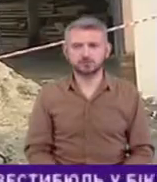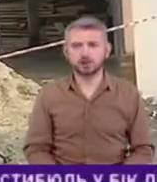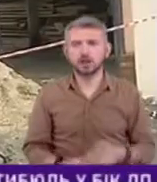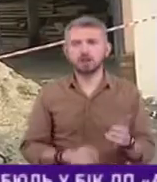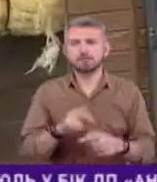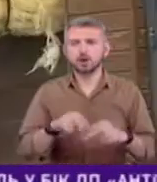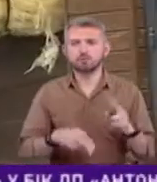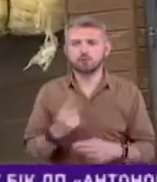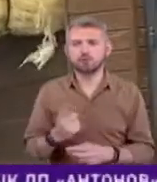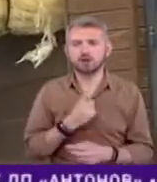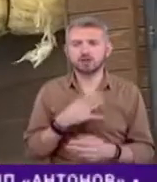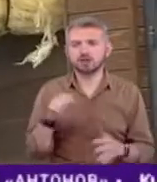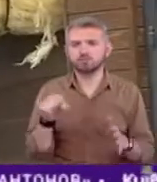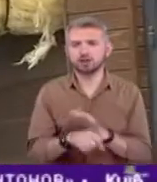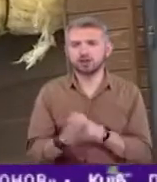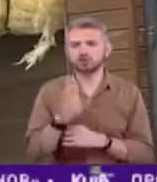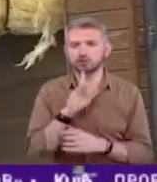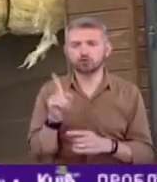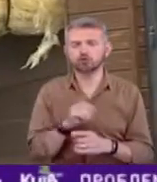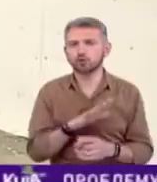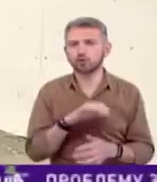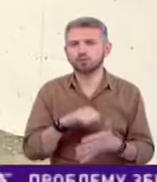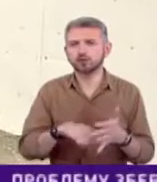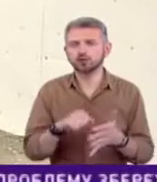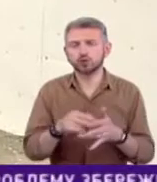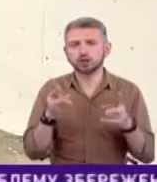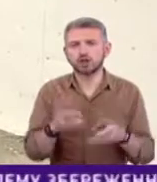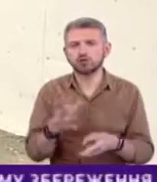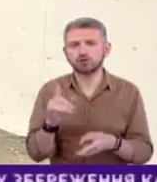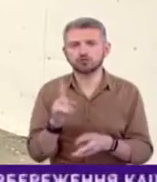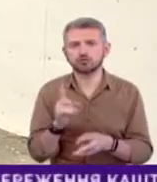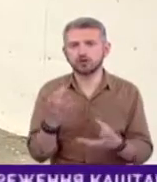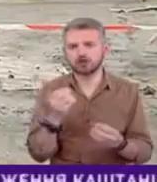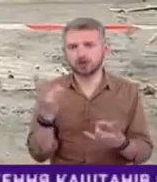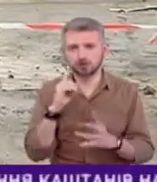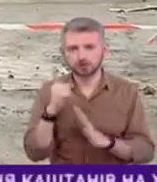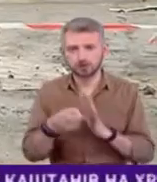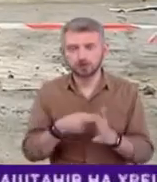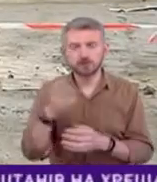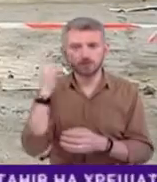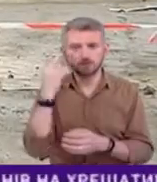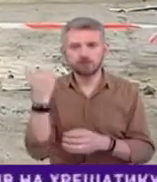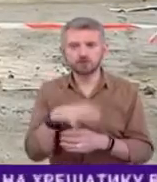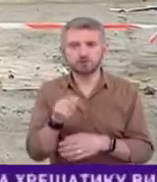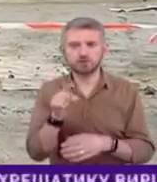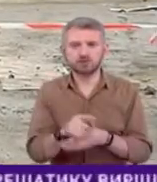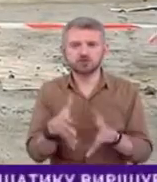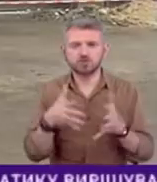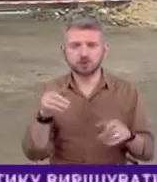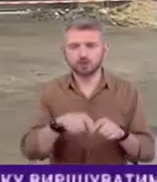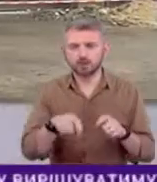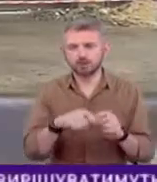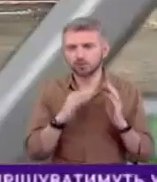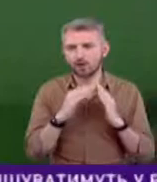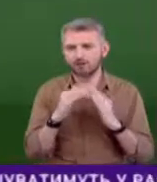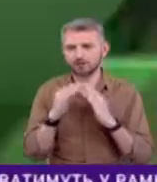Перебудова майстерні, яка вбила жінку. Що стало причиною трагедії, ще належить з'ясувати. Але у столиці вже призначили велику перевірку